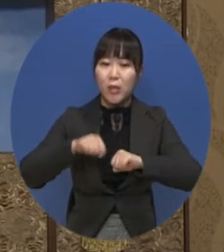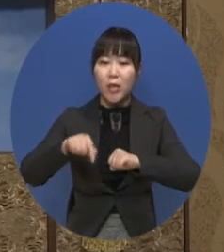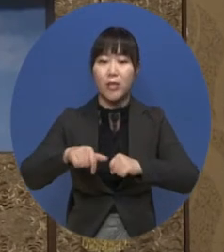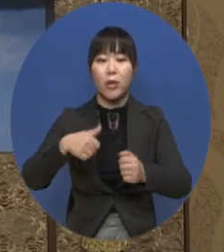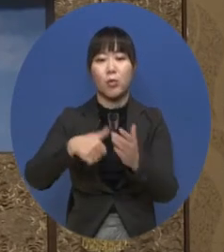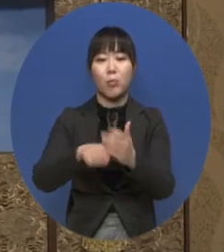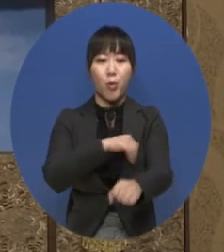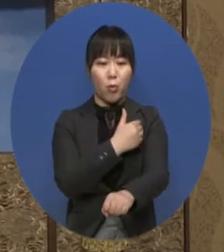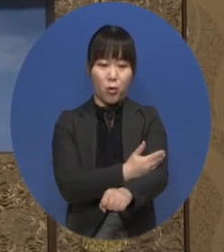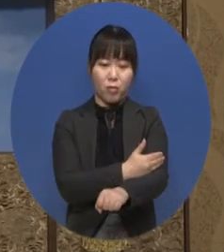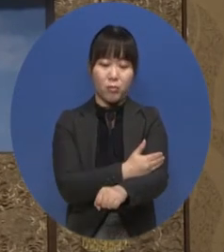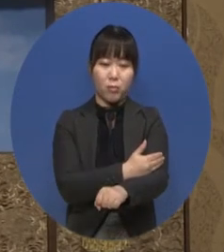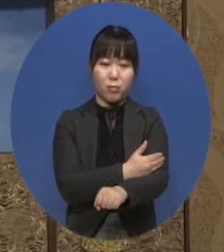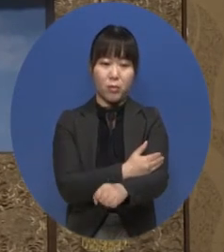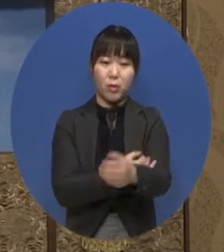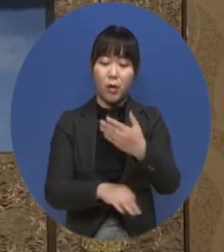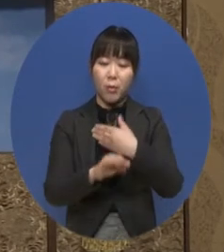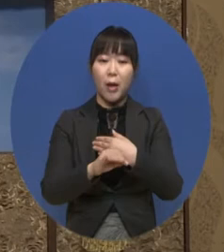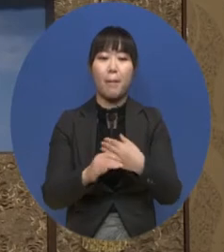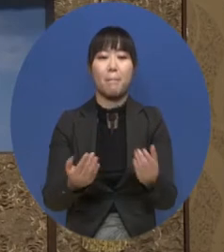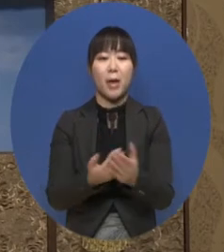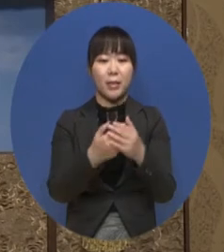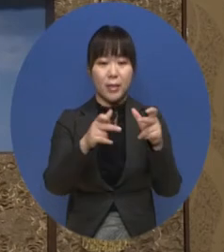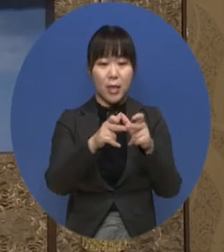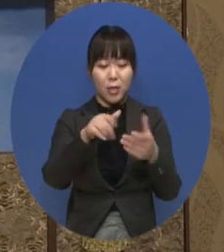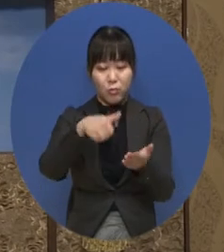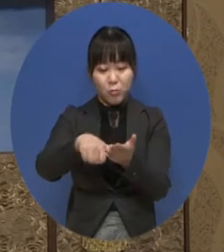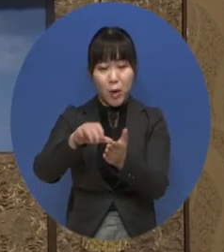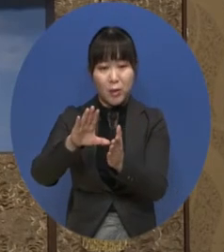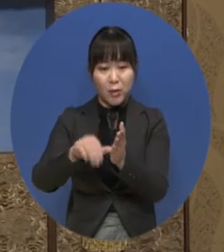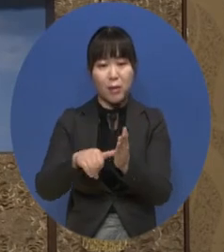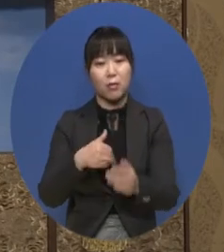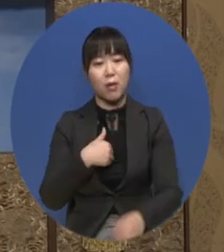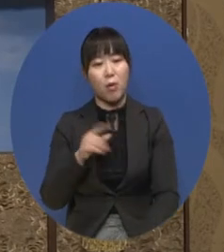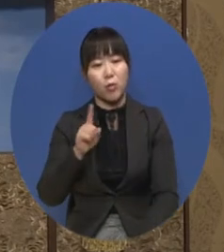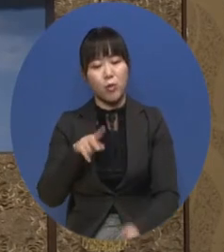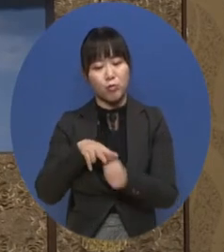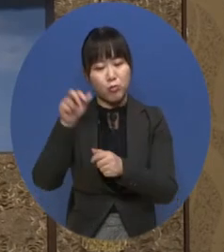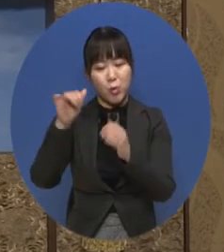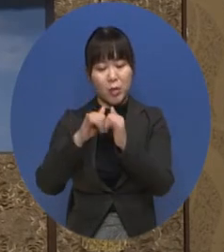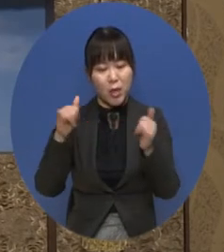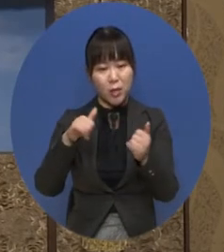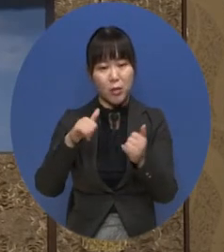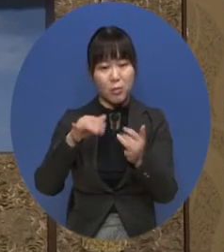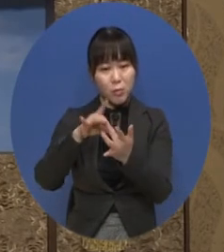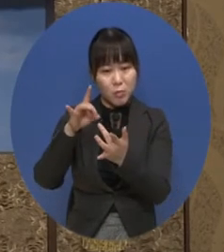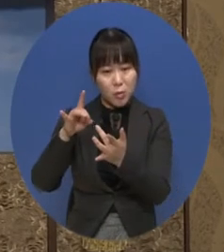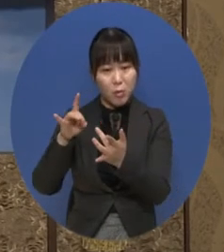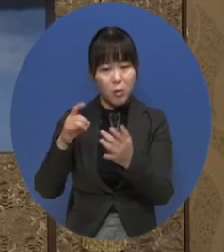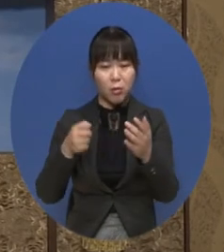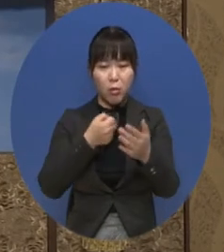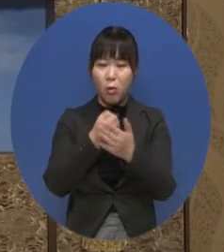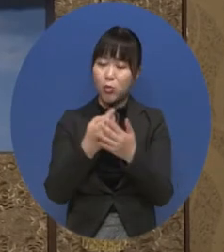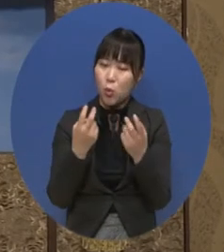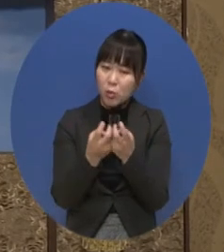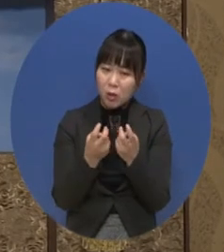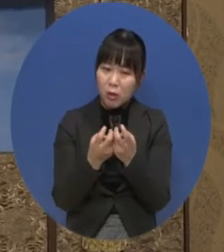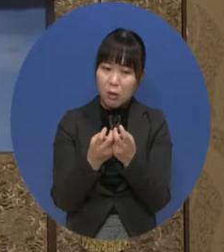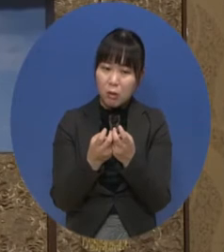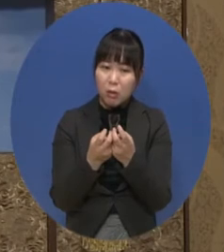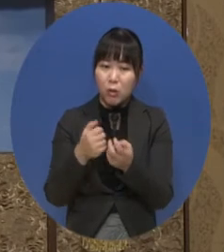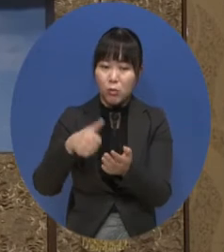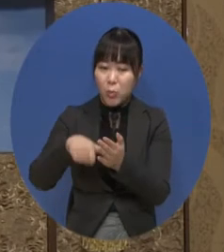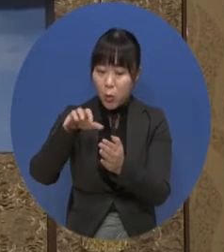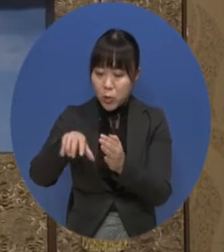투표권일 텐데 그러면 발달장애인이 투표할 때 내가 어떤 후보를 뽑아야 될지 어떻게 결정할 수 있을까? 혹은 투표소에